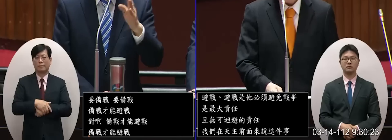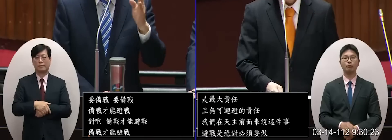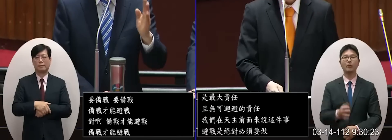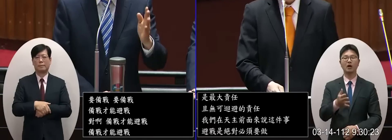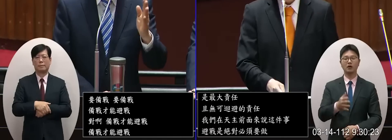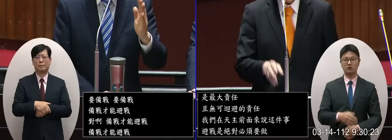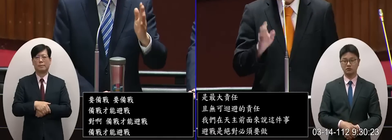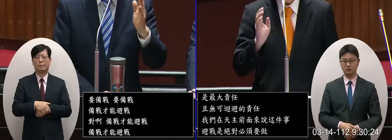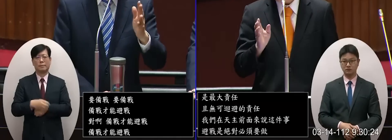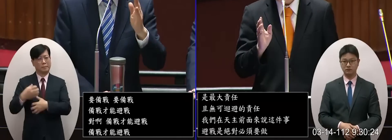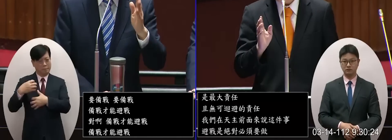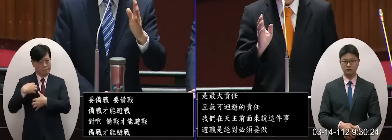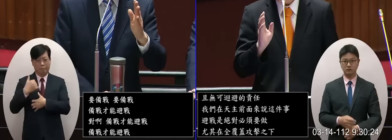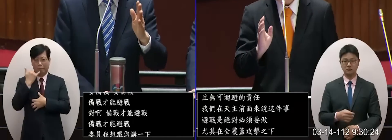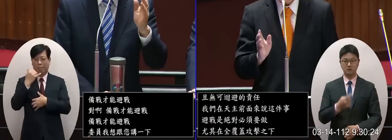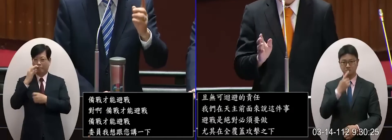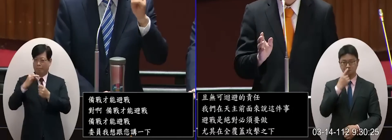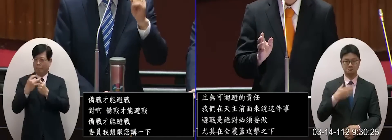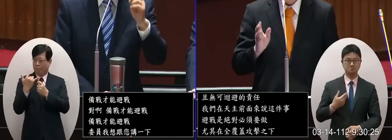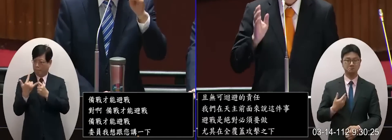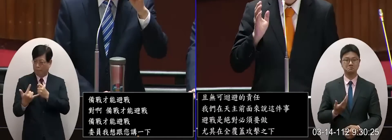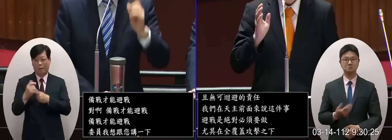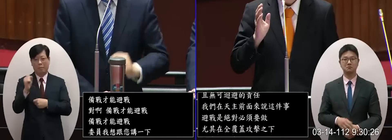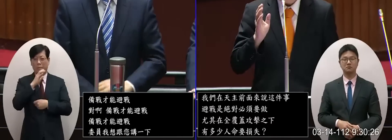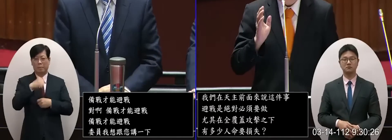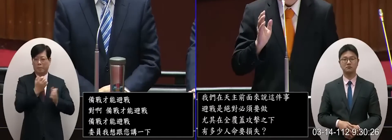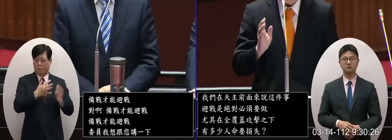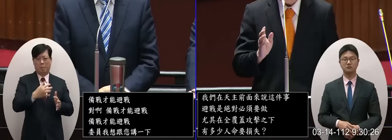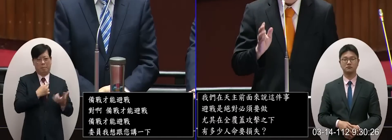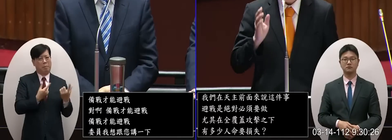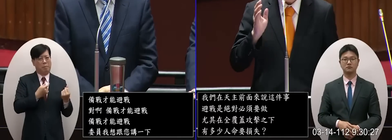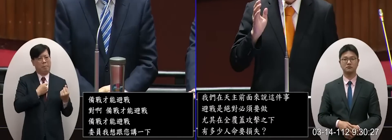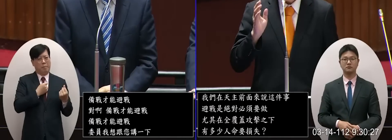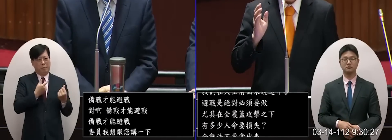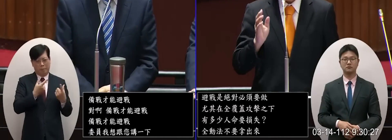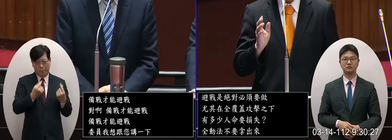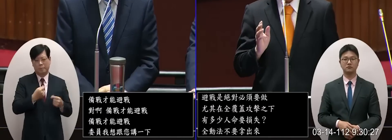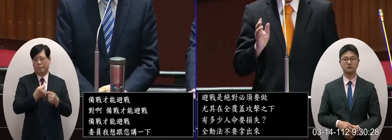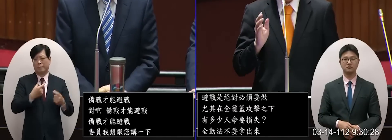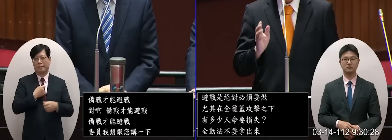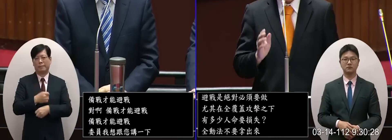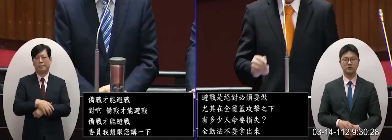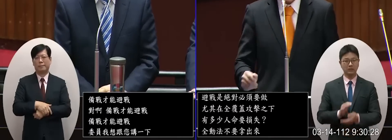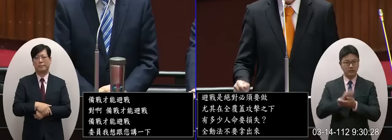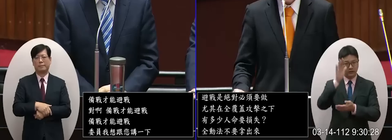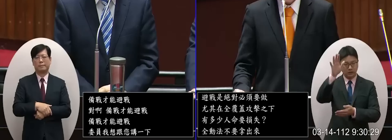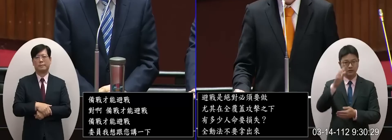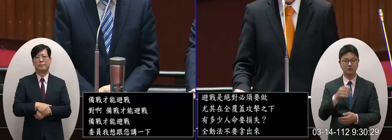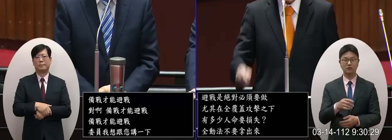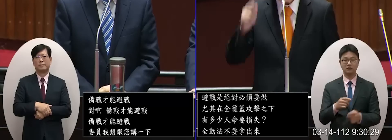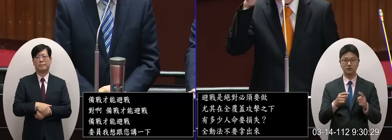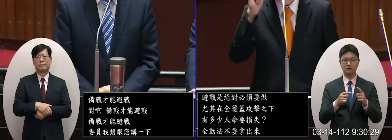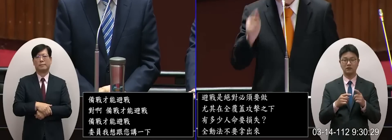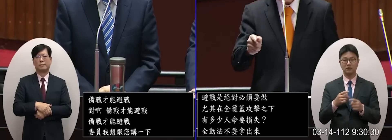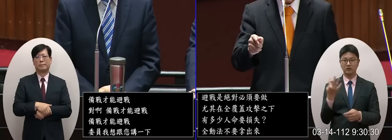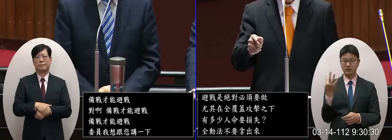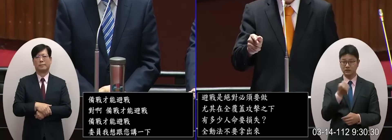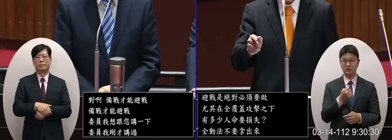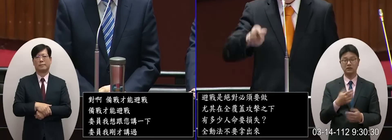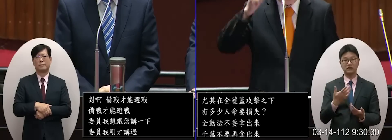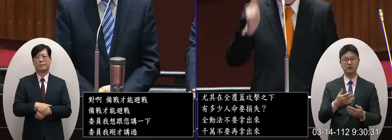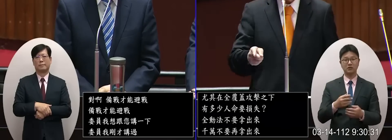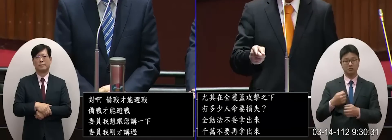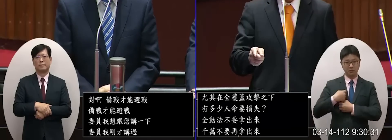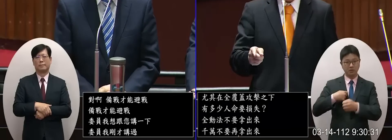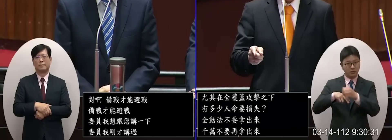为啊， 兵可百年不用，不可一日不备了。 我们不晓得到底未来有多少个林毅夫，这是很不堪